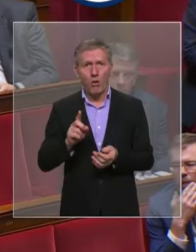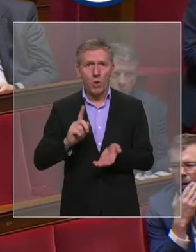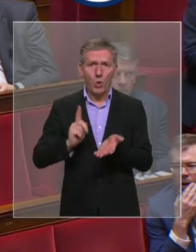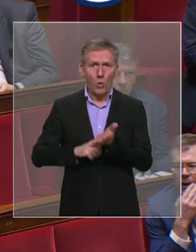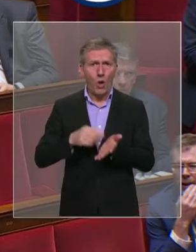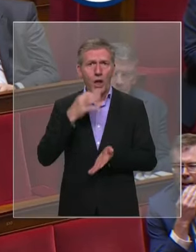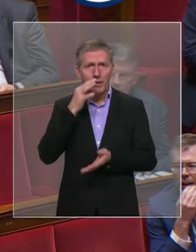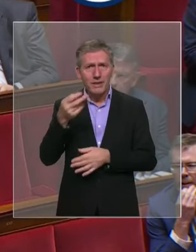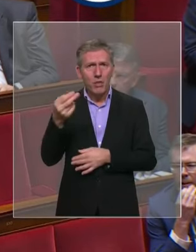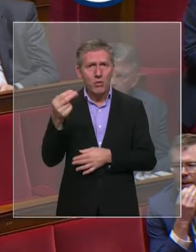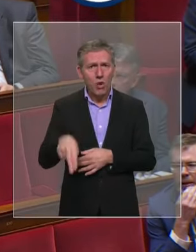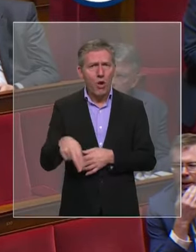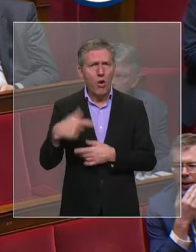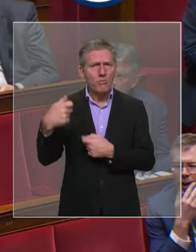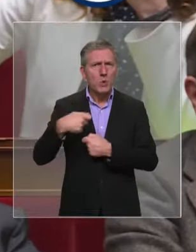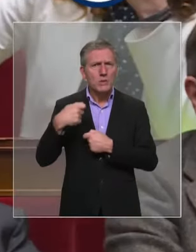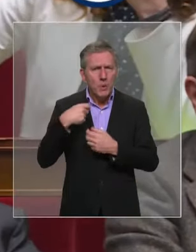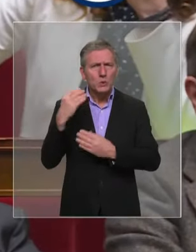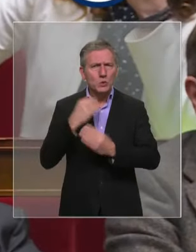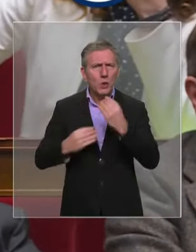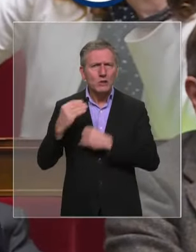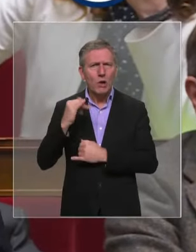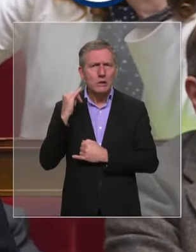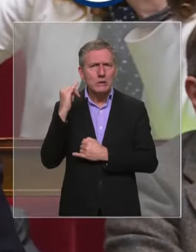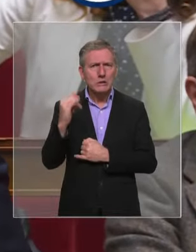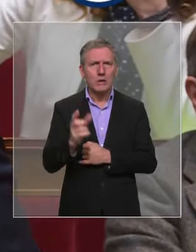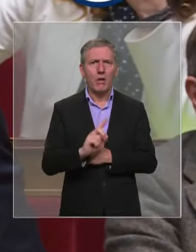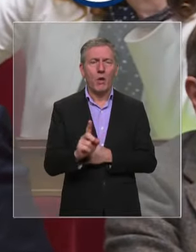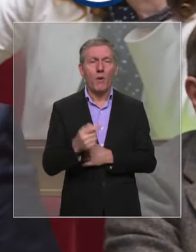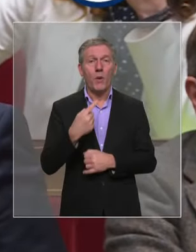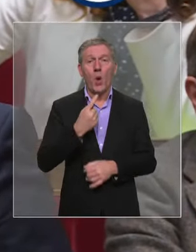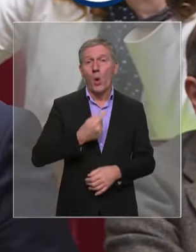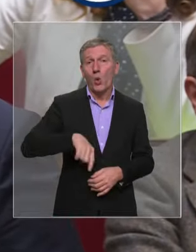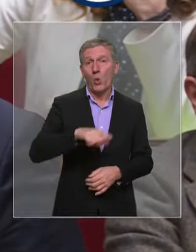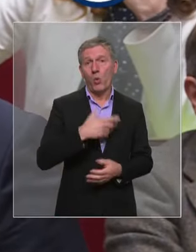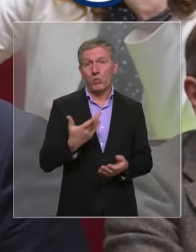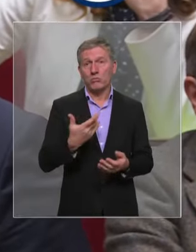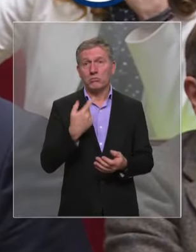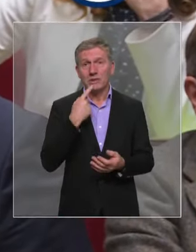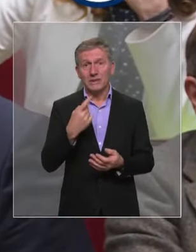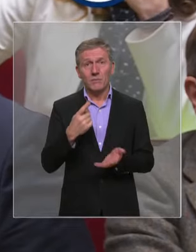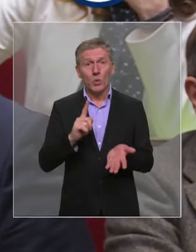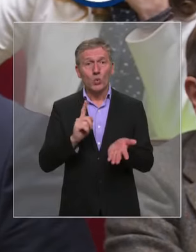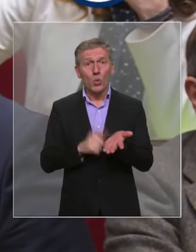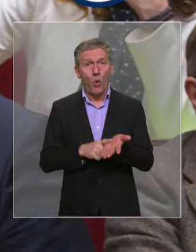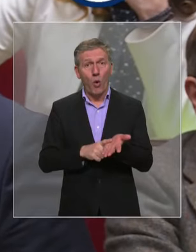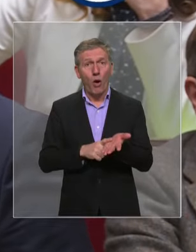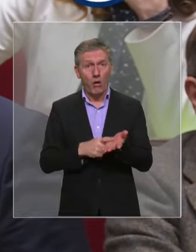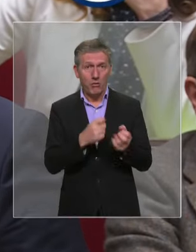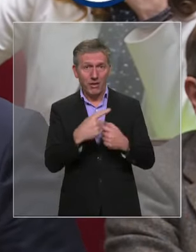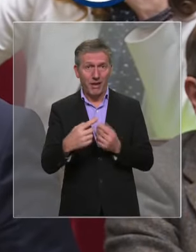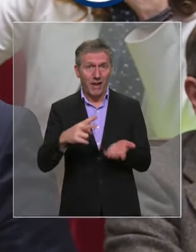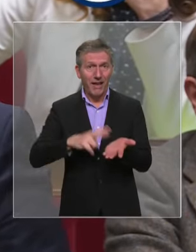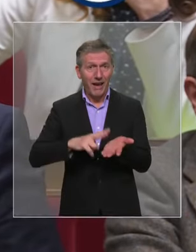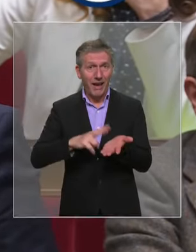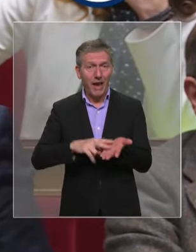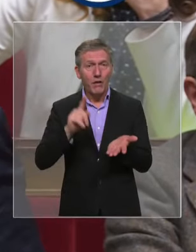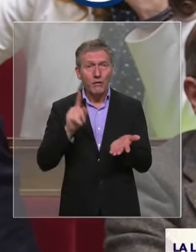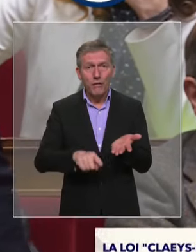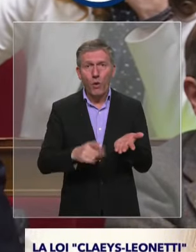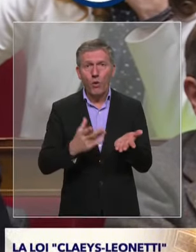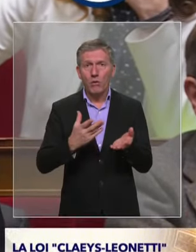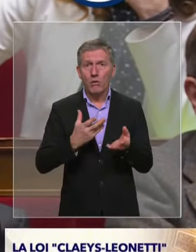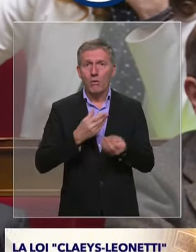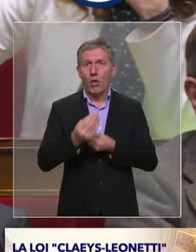l'acharnement. Notre devoir est de faire de ces droits une réalité. Cela exige le renforcement et le